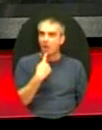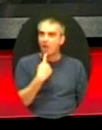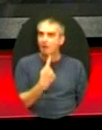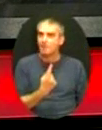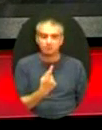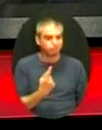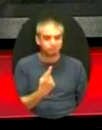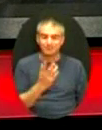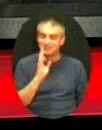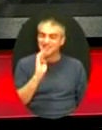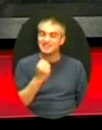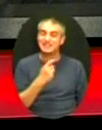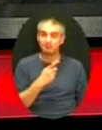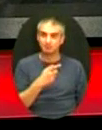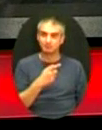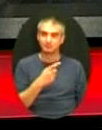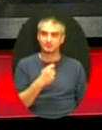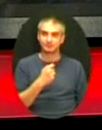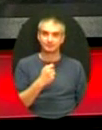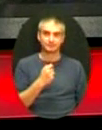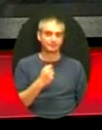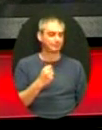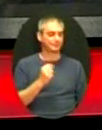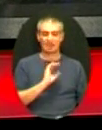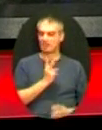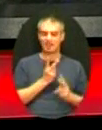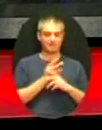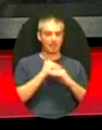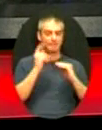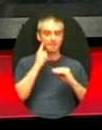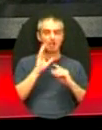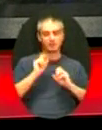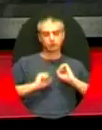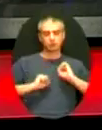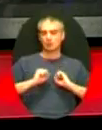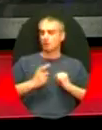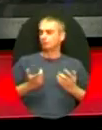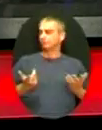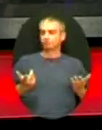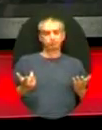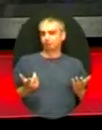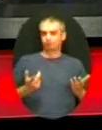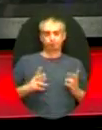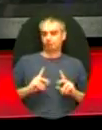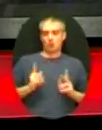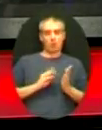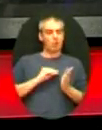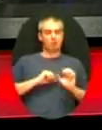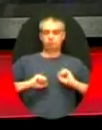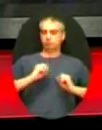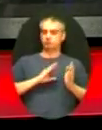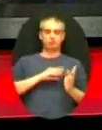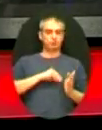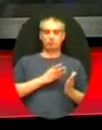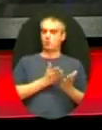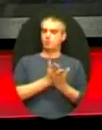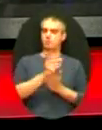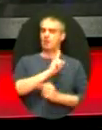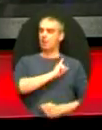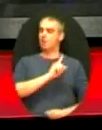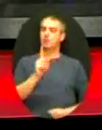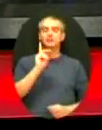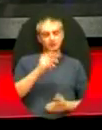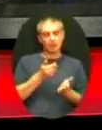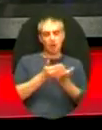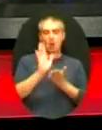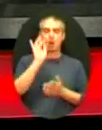אומר שאם למעשה אין פה חצייה של הרב הפלילי, אבל יש פה התנהגות שהיא התנהגות לא מוסרית, זה דבר שצריך